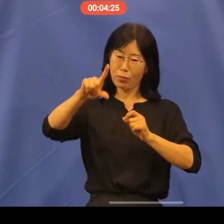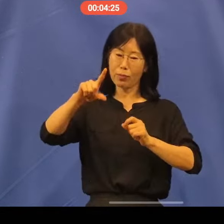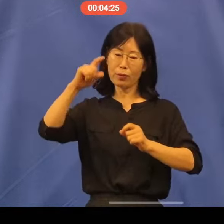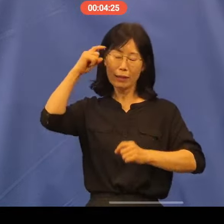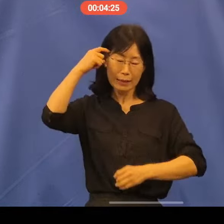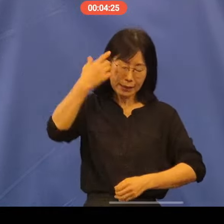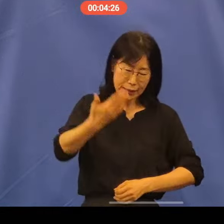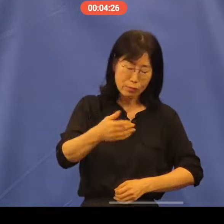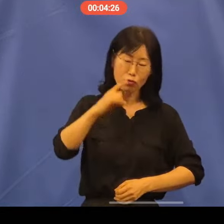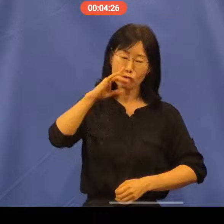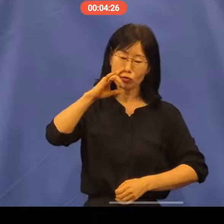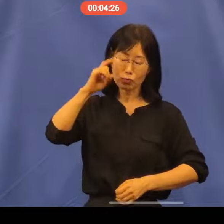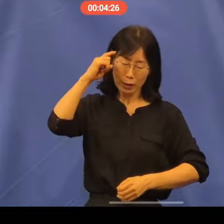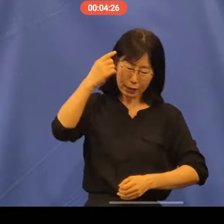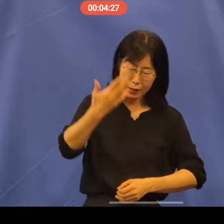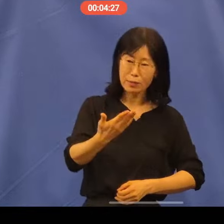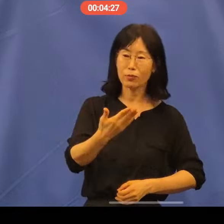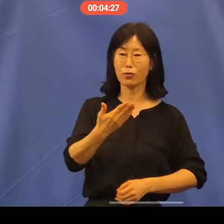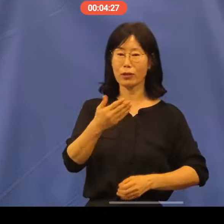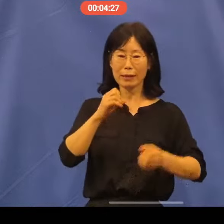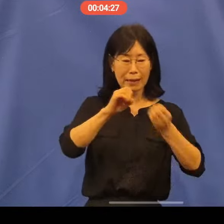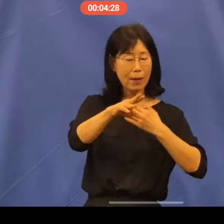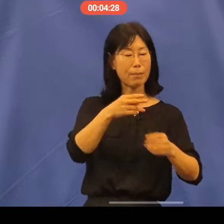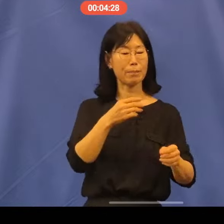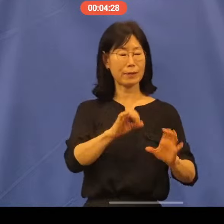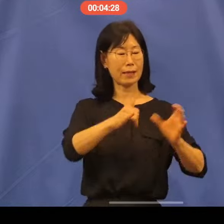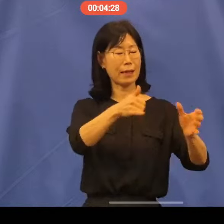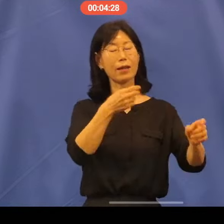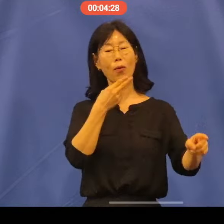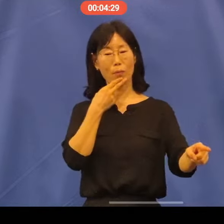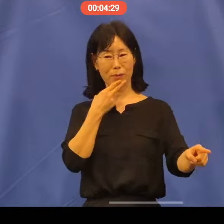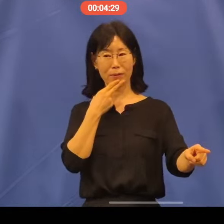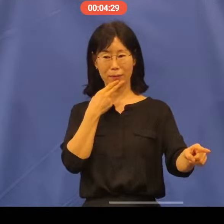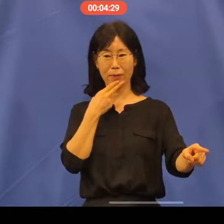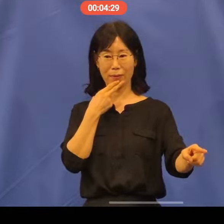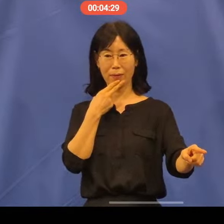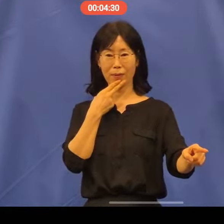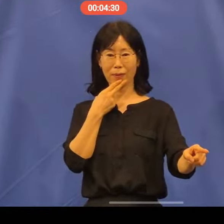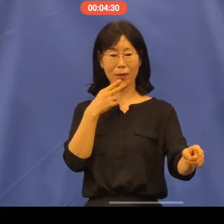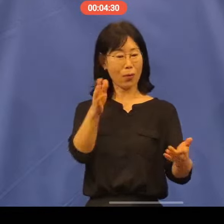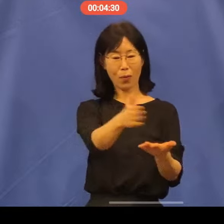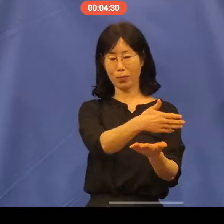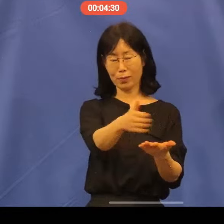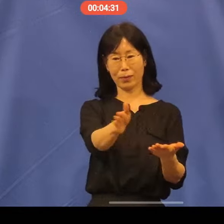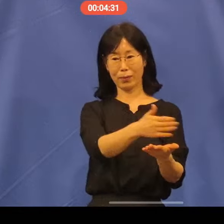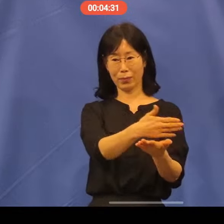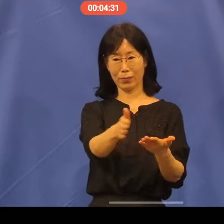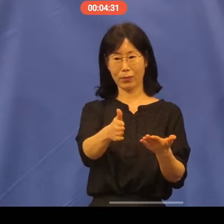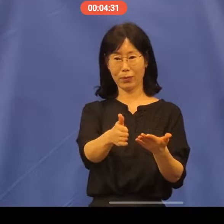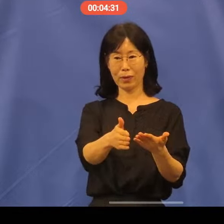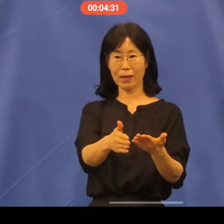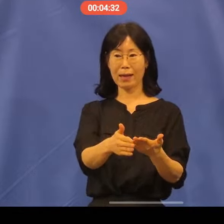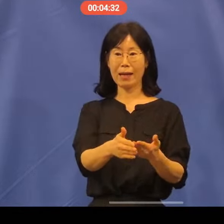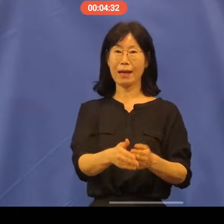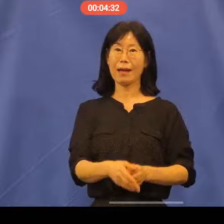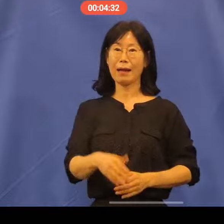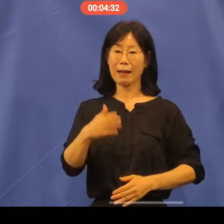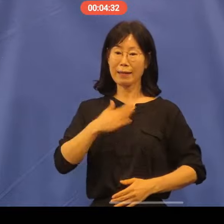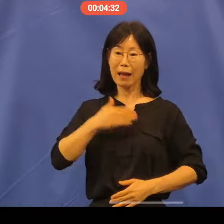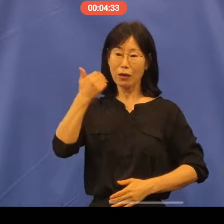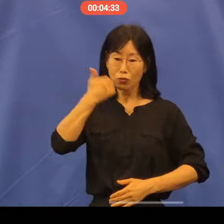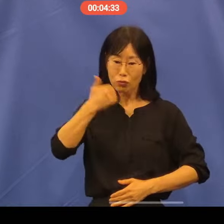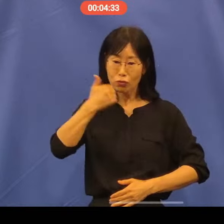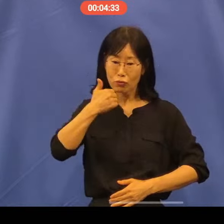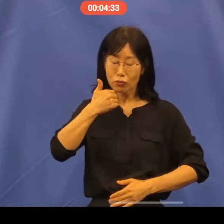답이 있겠어요? 근데 여러분, 우리가 그 답을 얻으려고 하면 창세기로 가야 돼요. 인류의